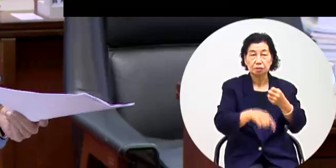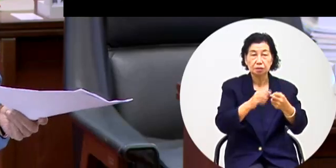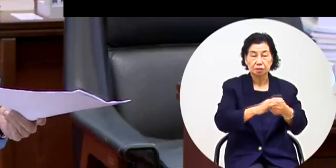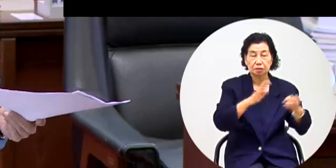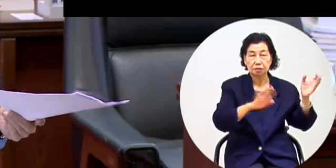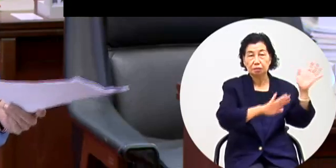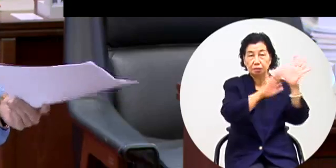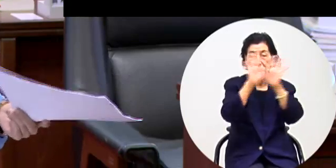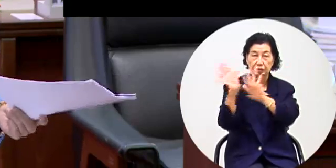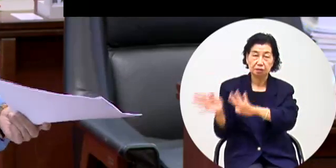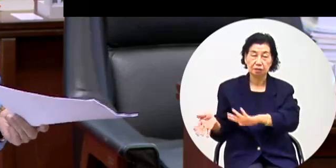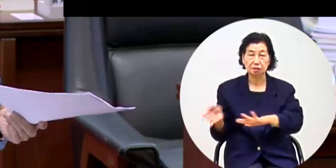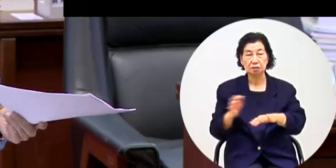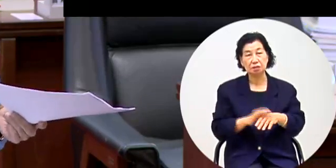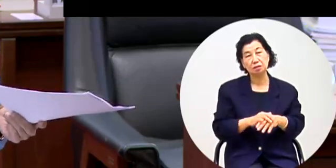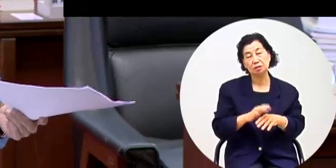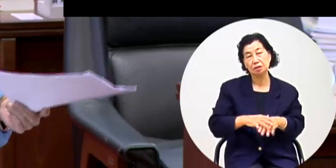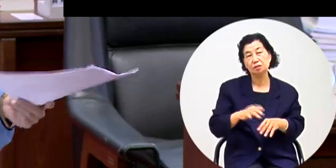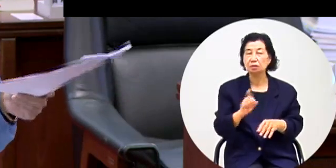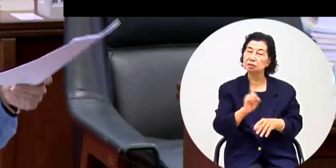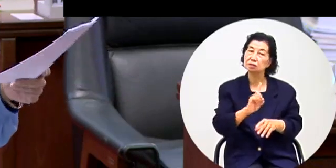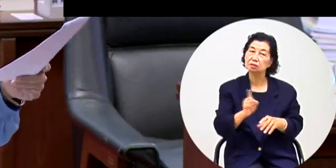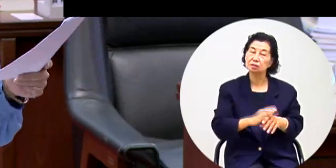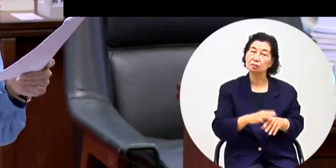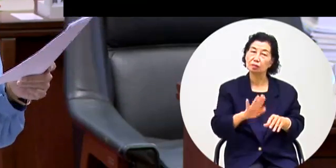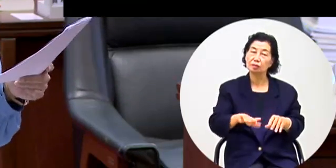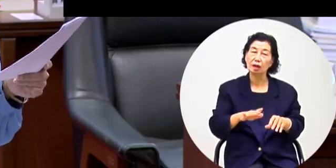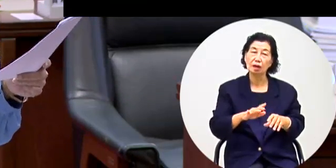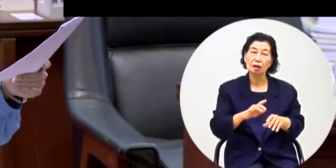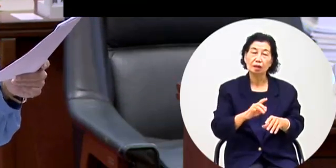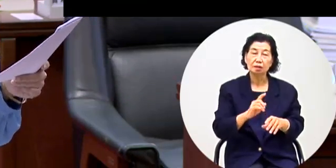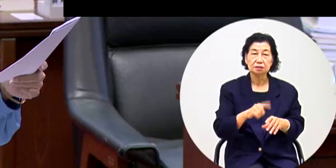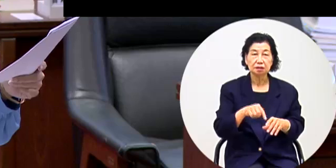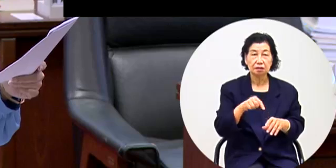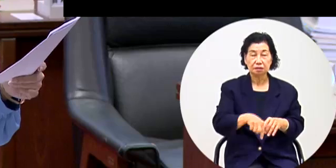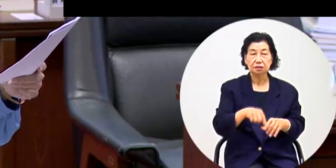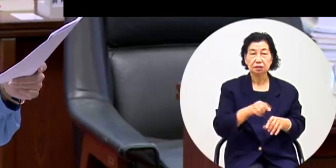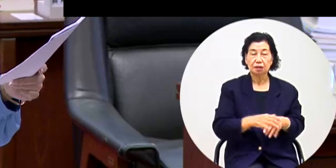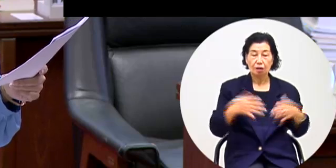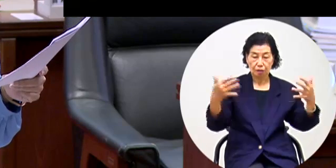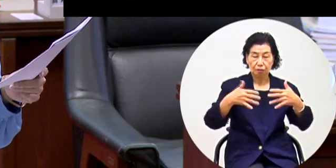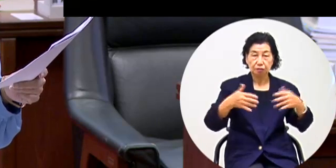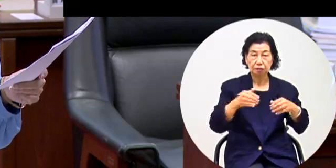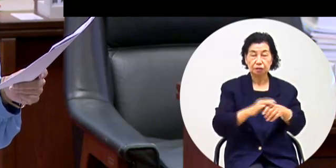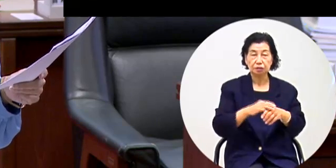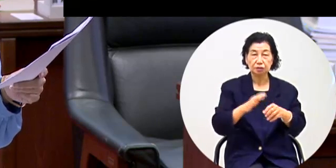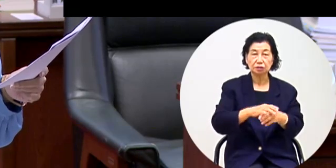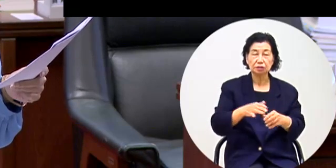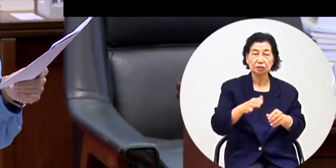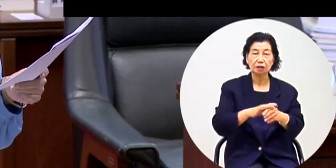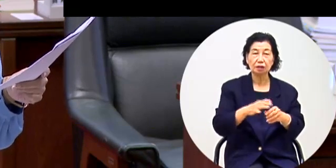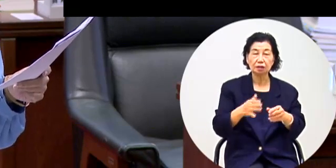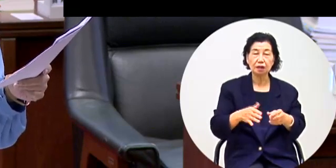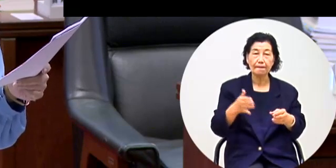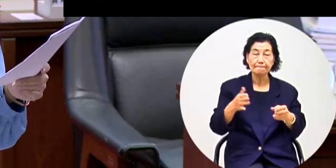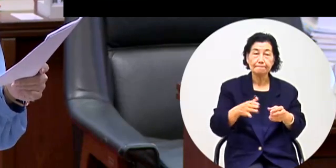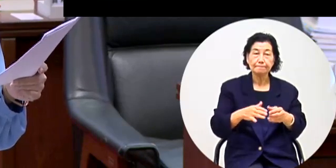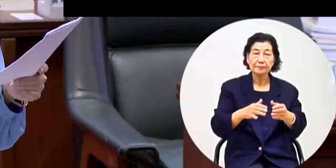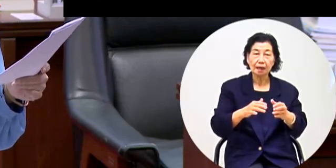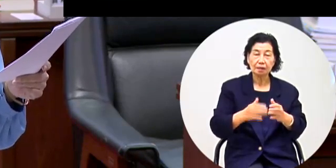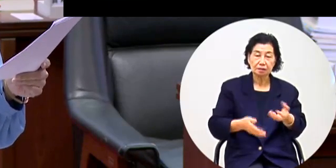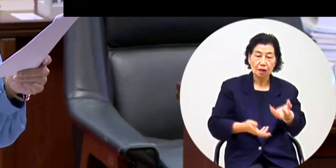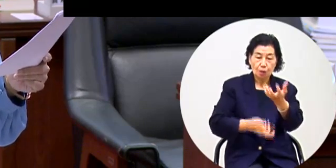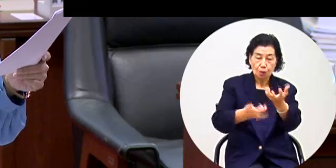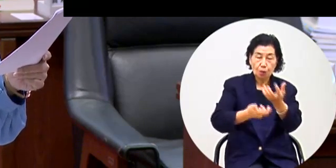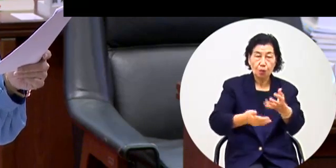就要掩埋啊。那掩埋怎么办呢？现在有这个所在，全台大概有378个掩埋场，但是呢，目